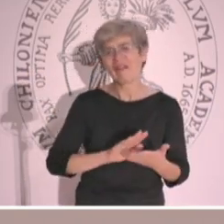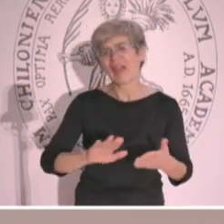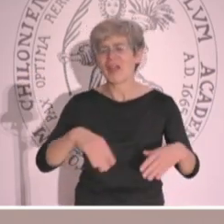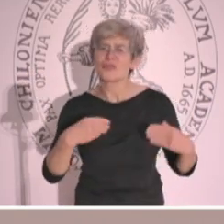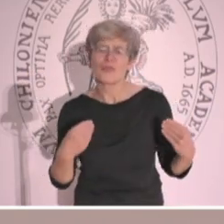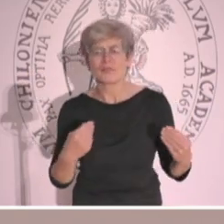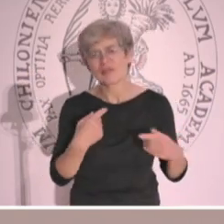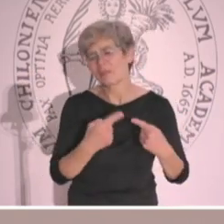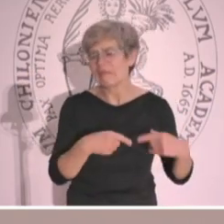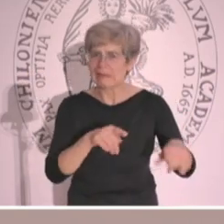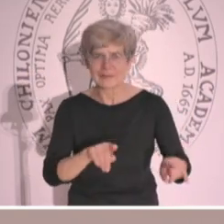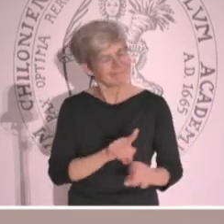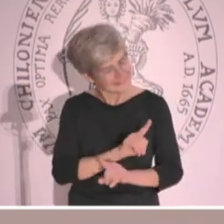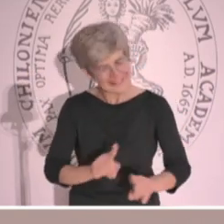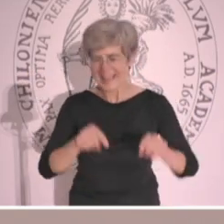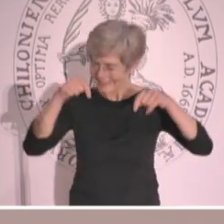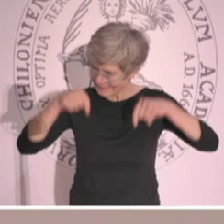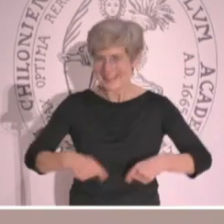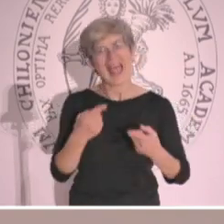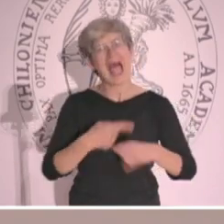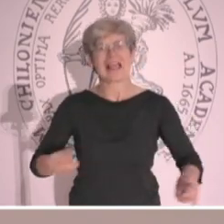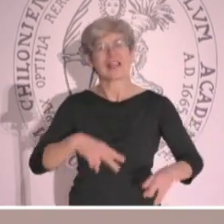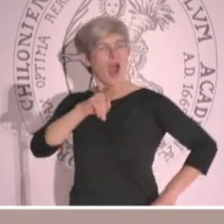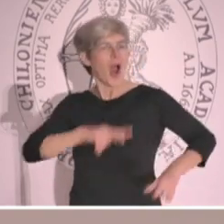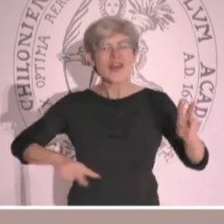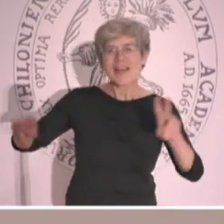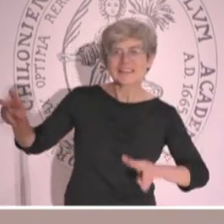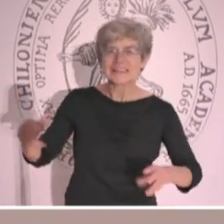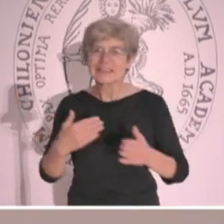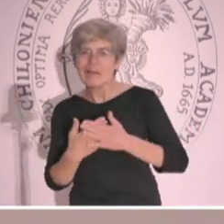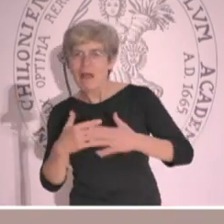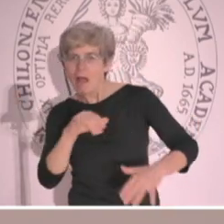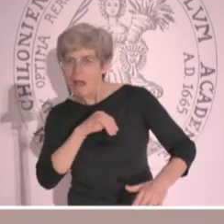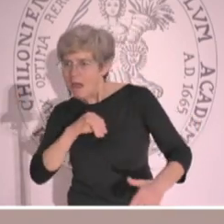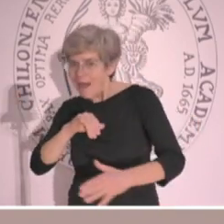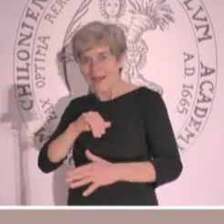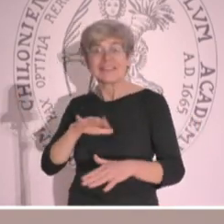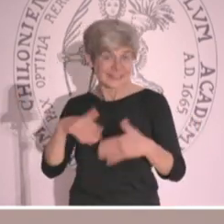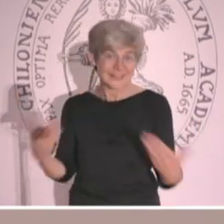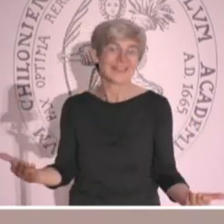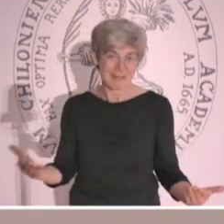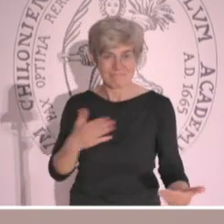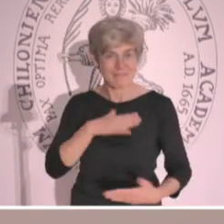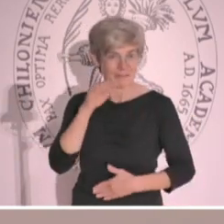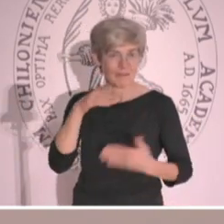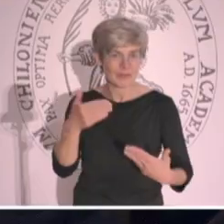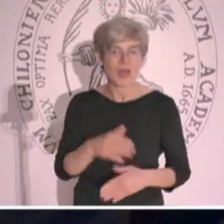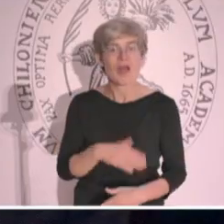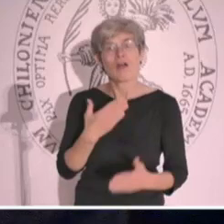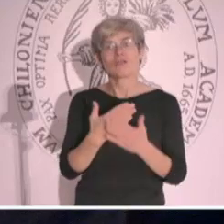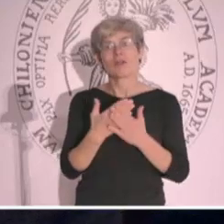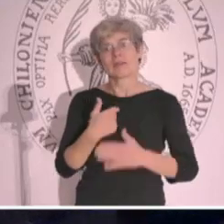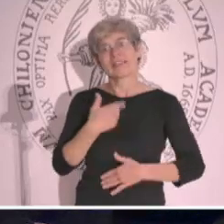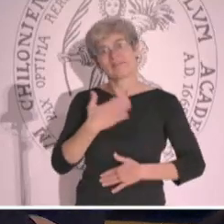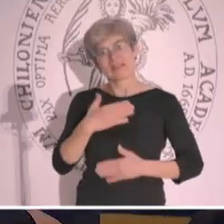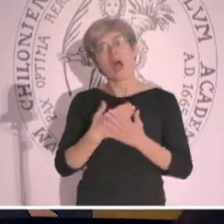altehrwürdigen Universitätsstädte nicht so in dem Maße nach meiner Erfahrung haben. Und in Berlin ist es mir jedenfalls so